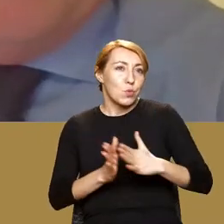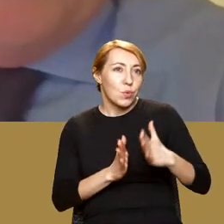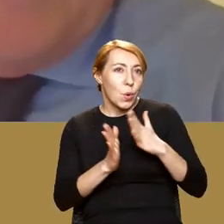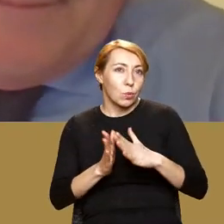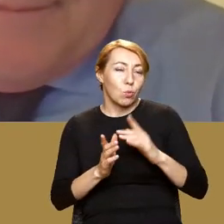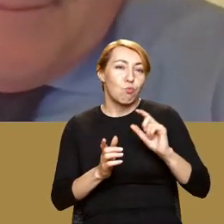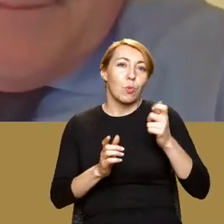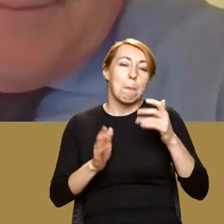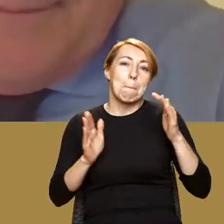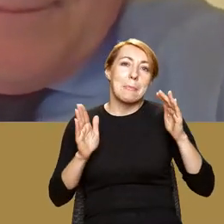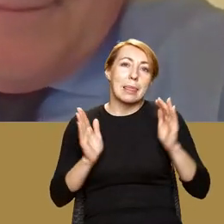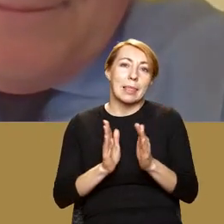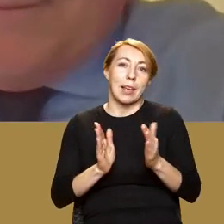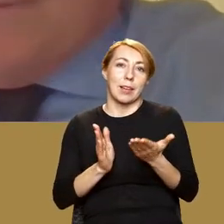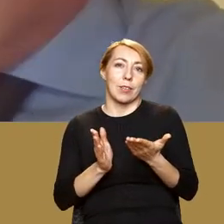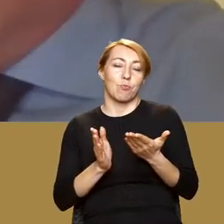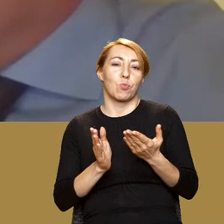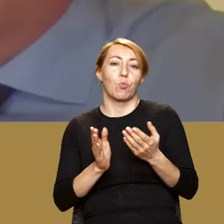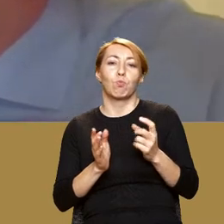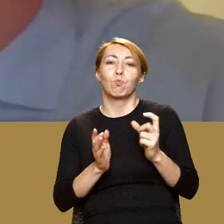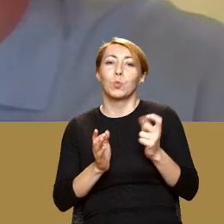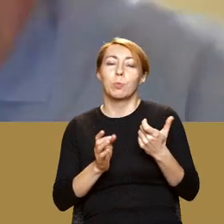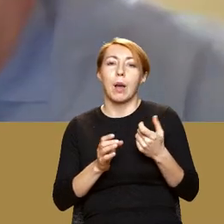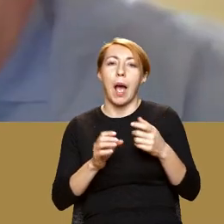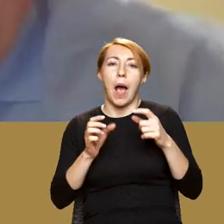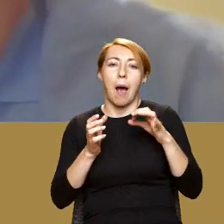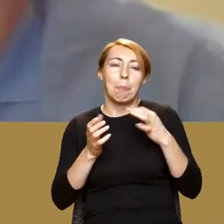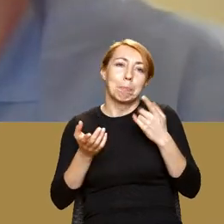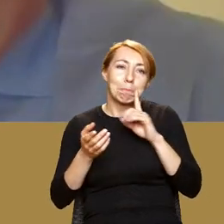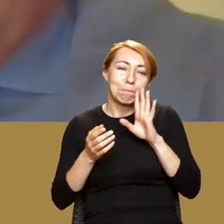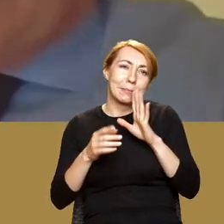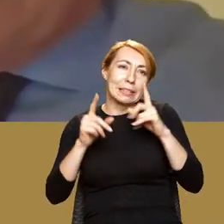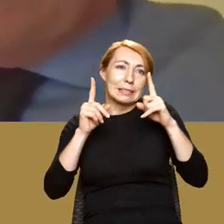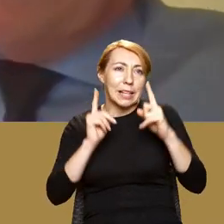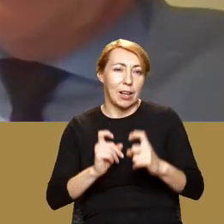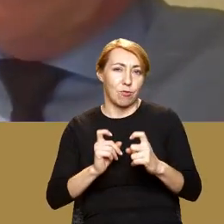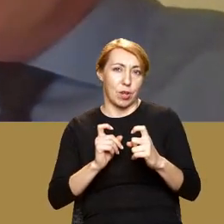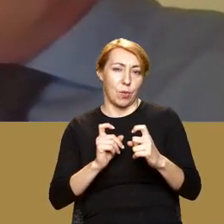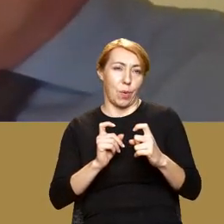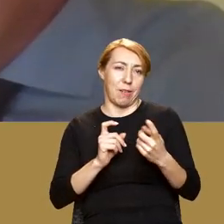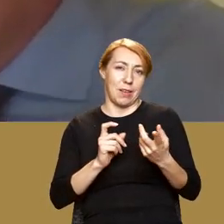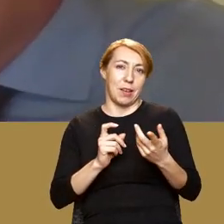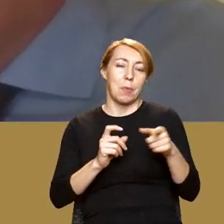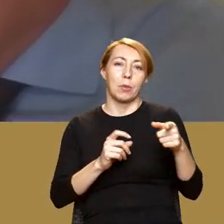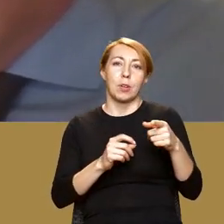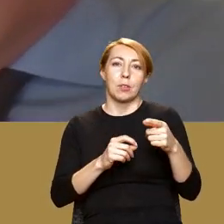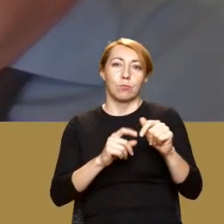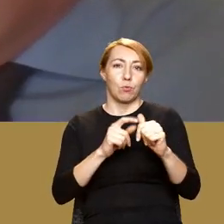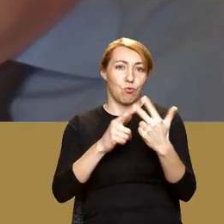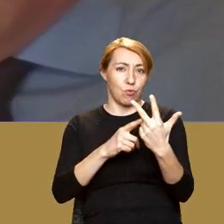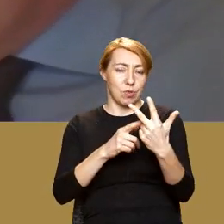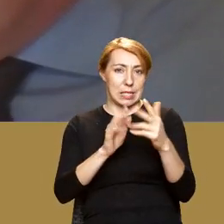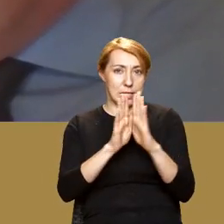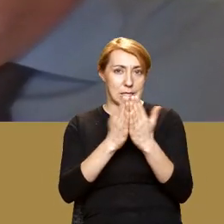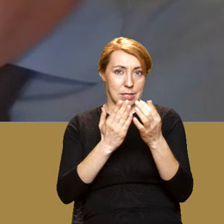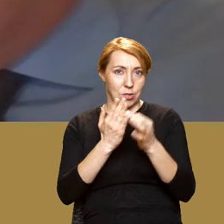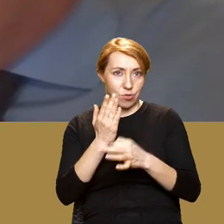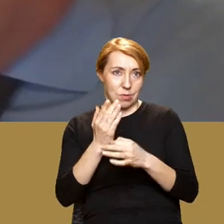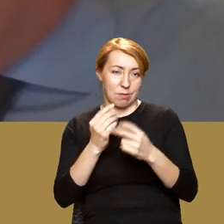coś mniejszego, coś od czego w ogóle się zaczęło? Bo te dzienniki, te trzy zeszyty, dwa